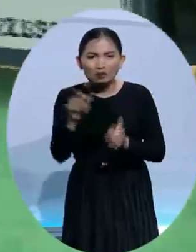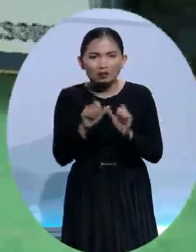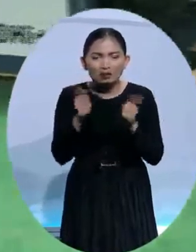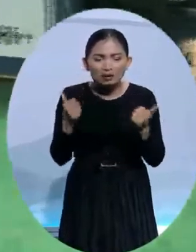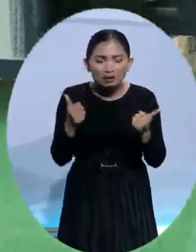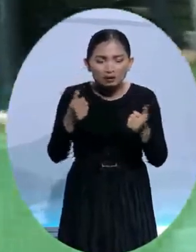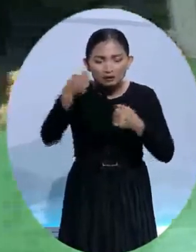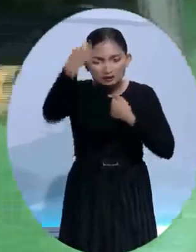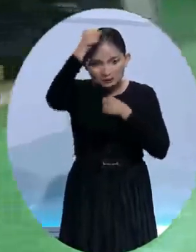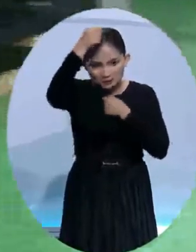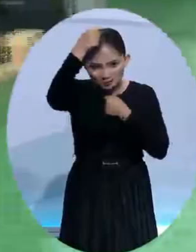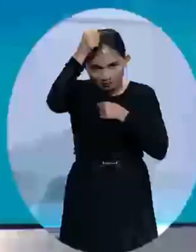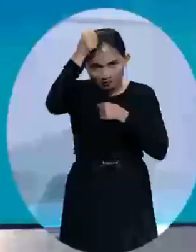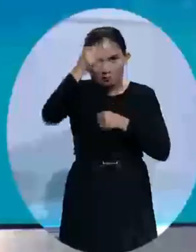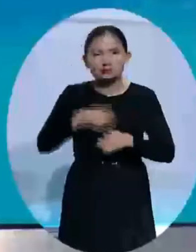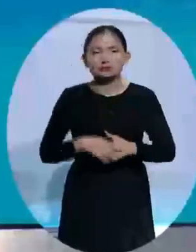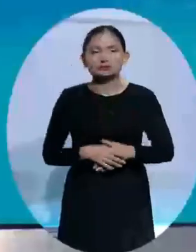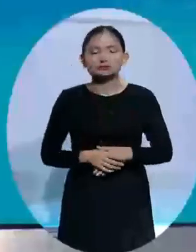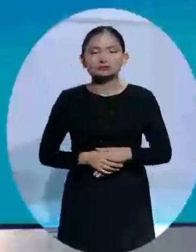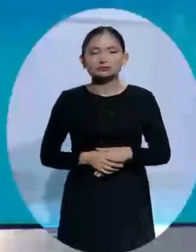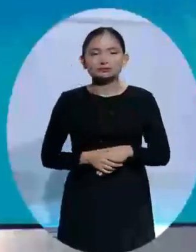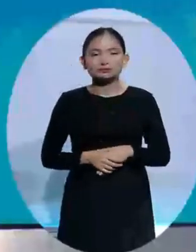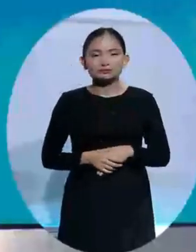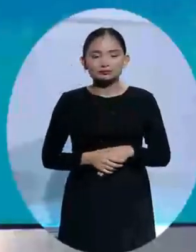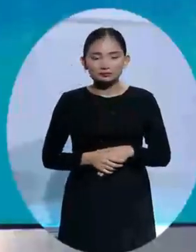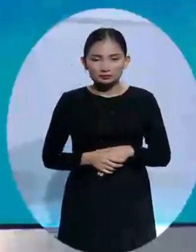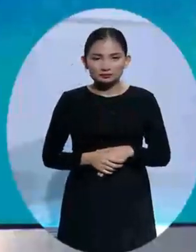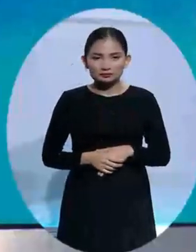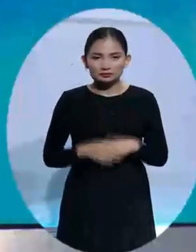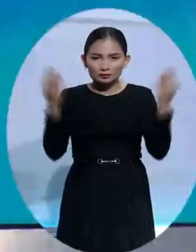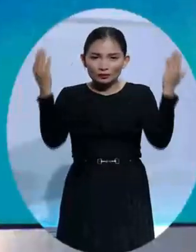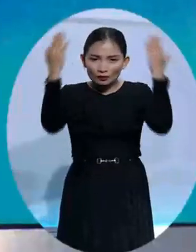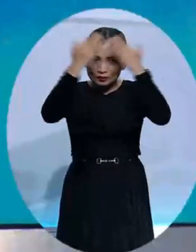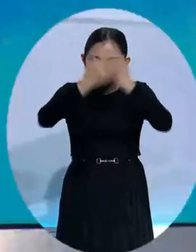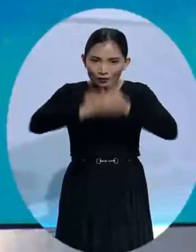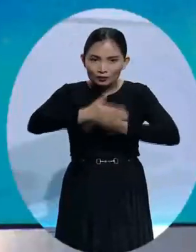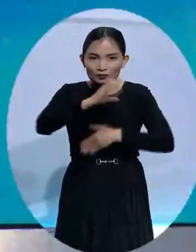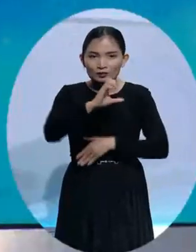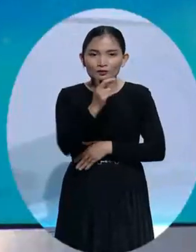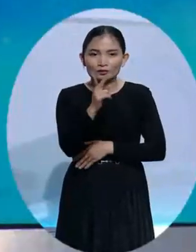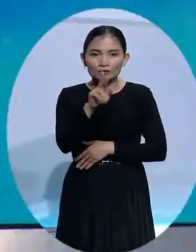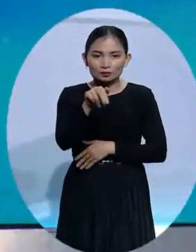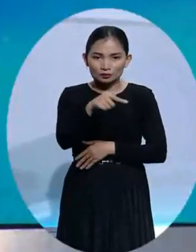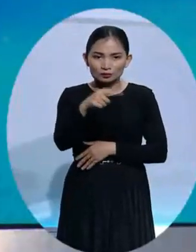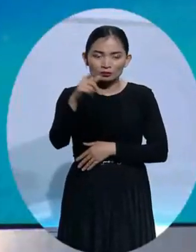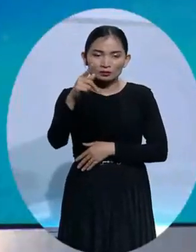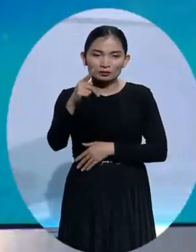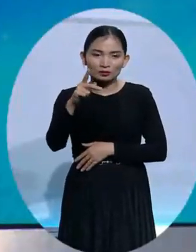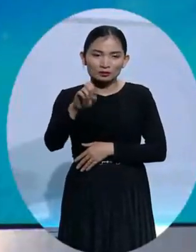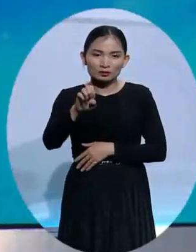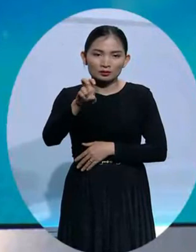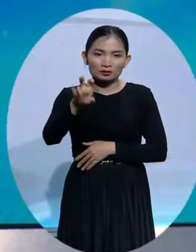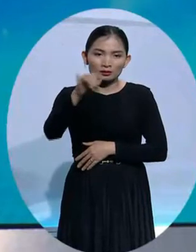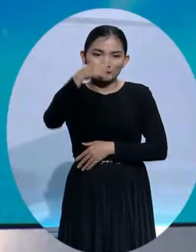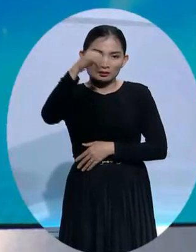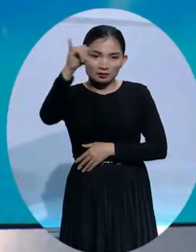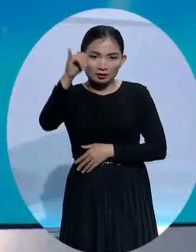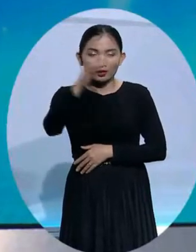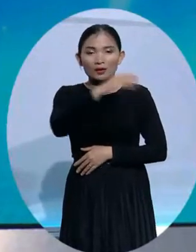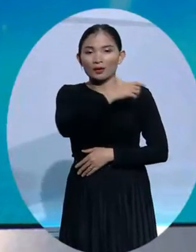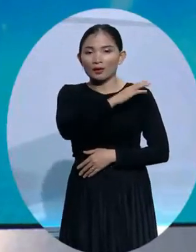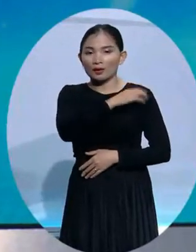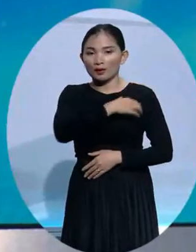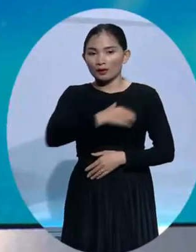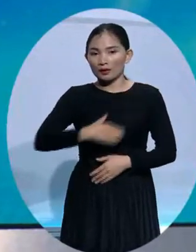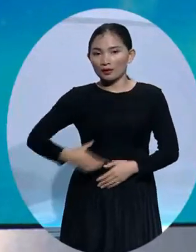hàng được tốt hơn. Đêm chung kết cuộc thi Hoa hậu Thể thao Việt Nam 2022, cuộc thi được tổ chức nhằm tôn vinh